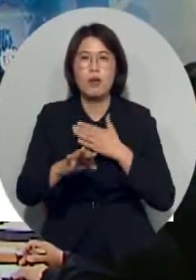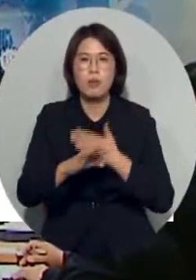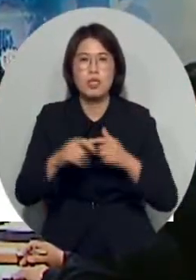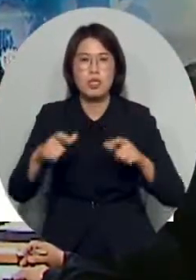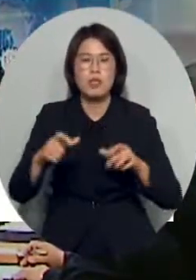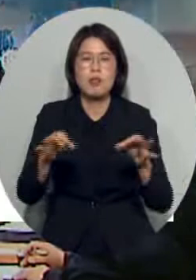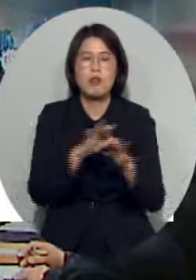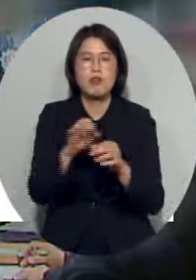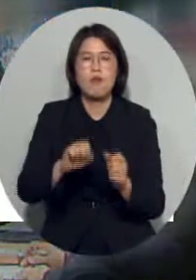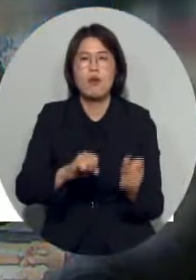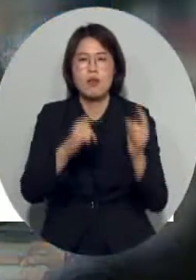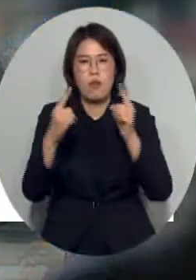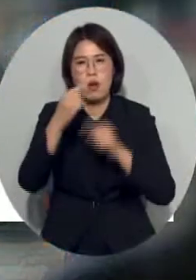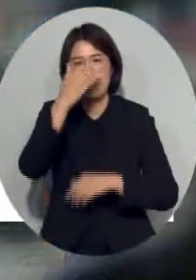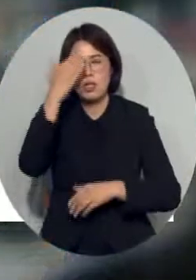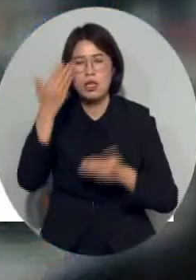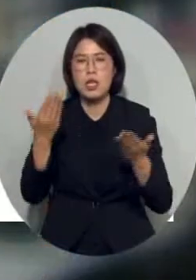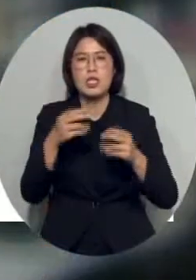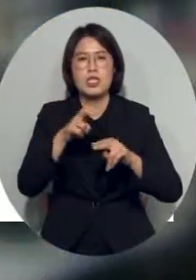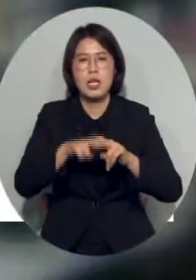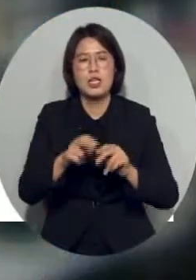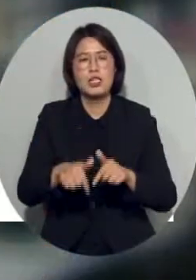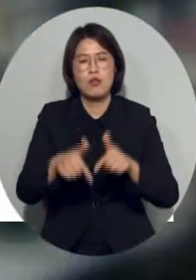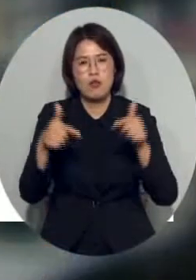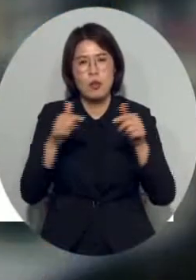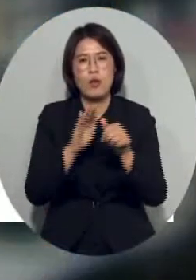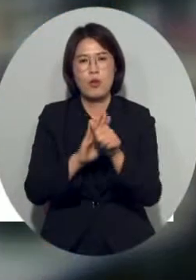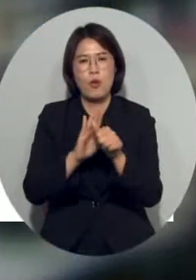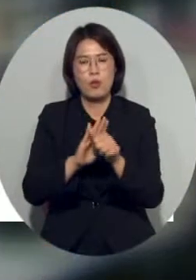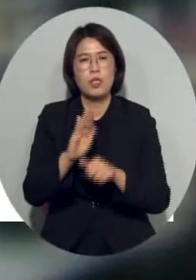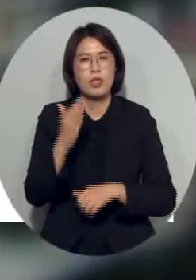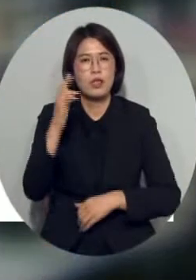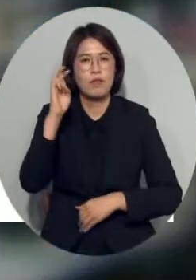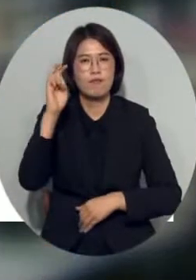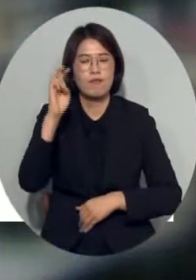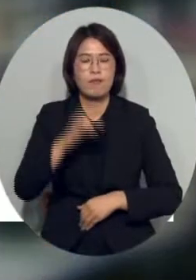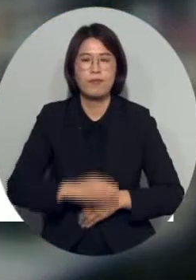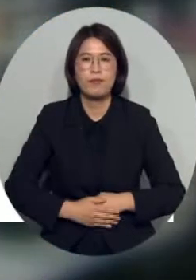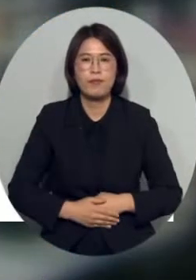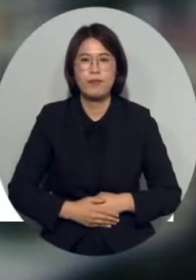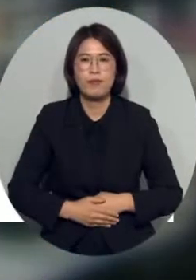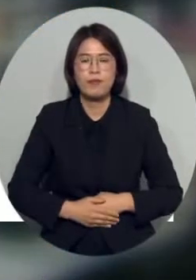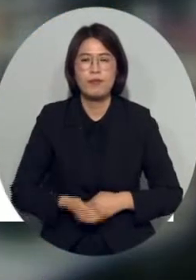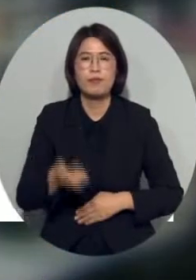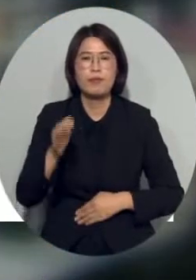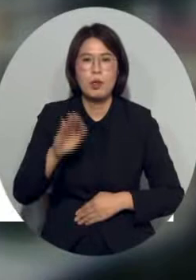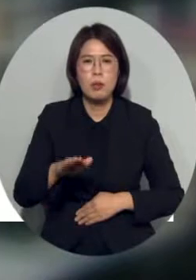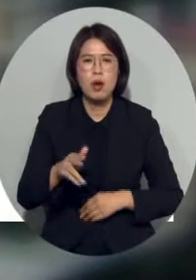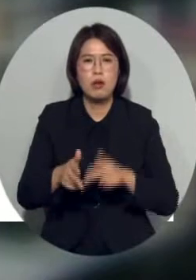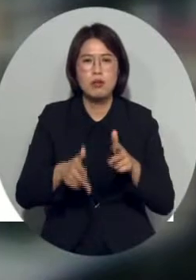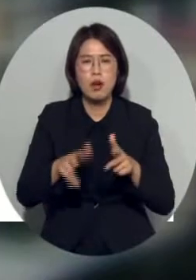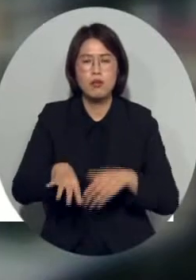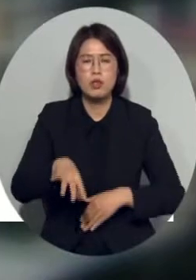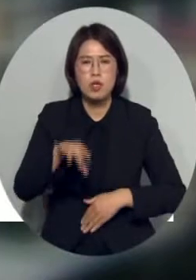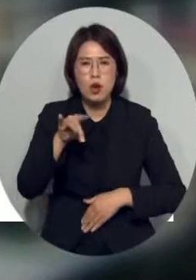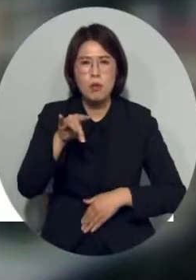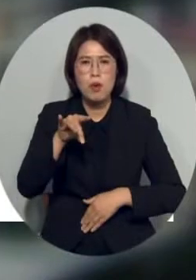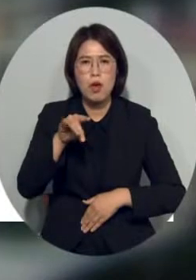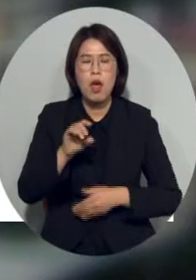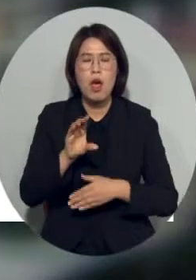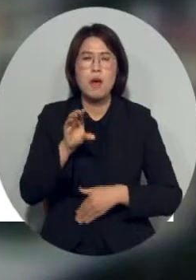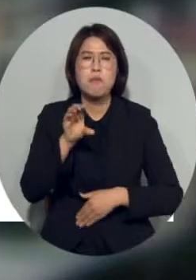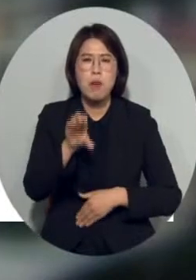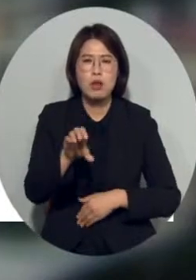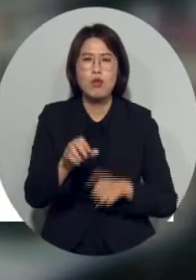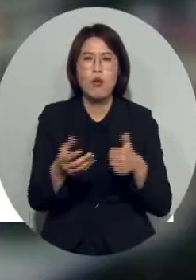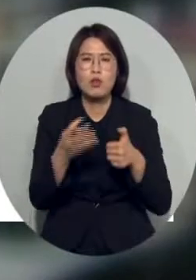경제 활성화와 청년 일자리 창출에 큰 도움이 될 것으로 보이는데요. 그런데 사업 초기에 조성되는 펀드